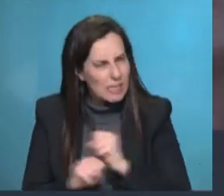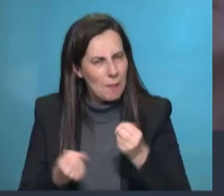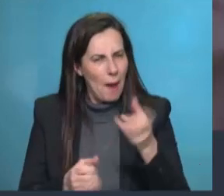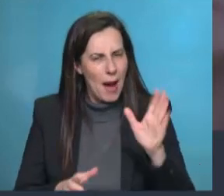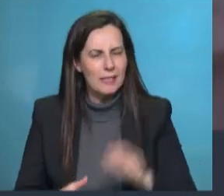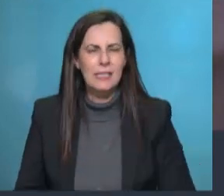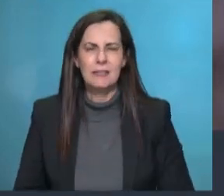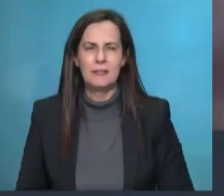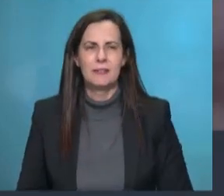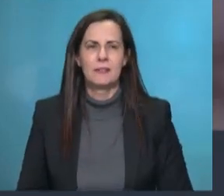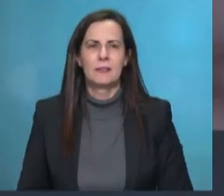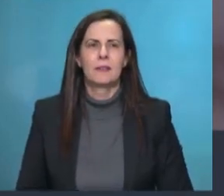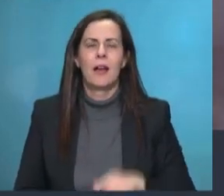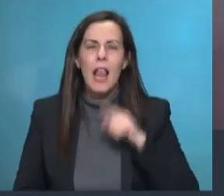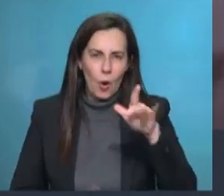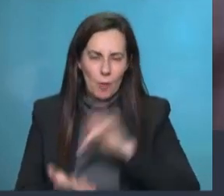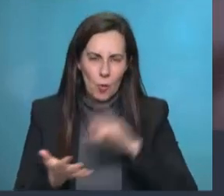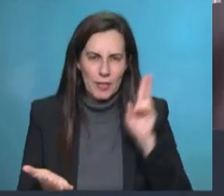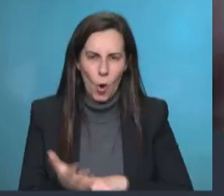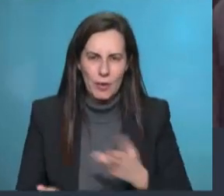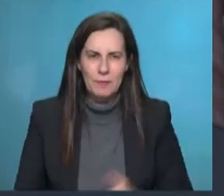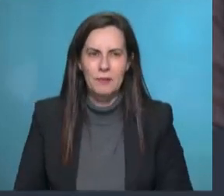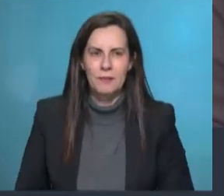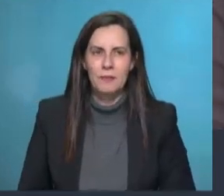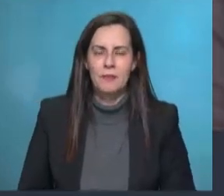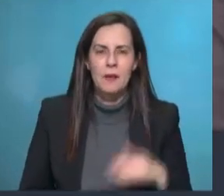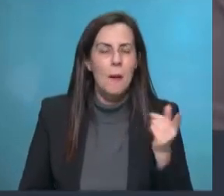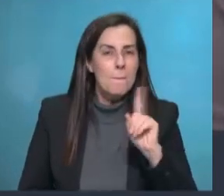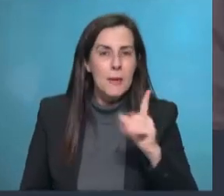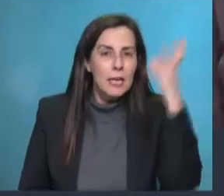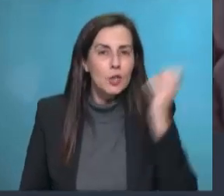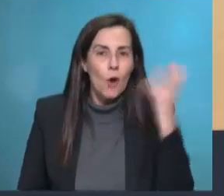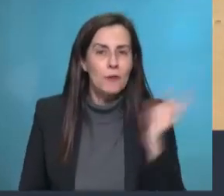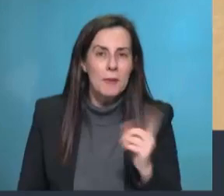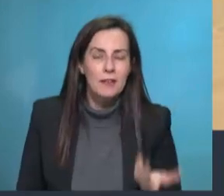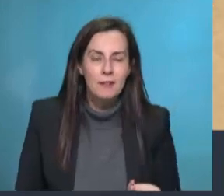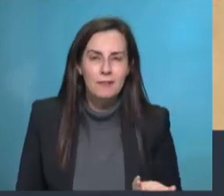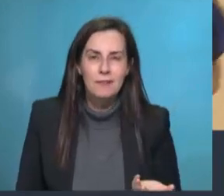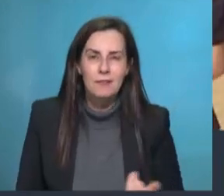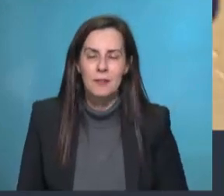עלץ לכו למקומות הנכונים כן אבל מי מ מי